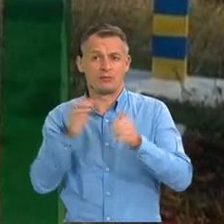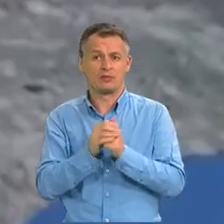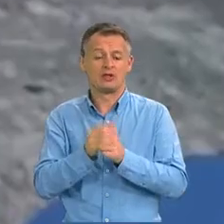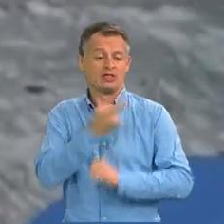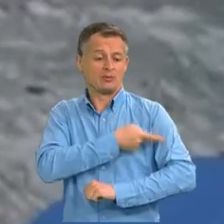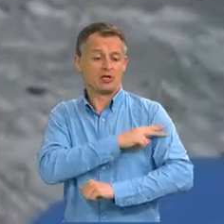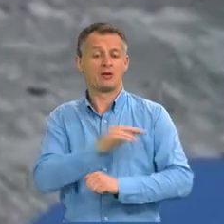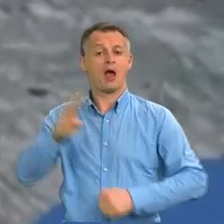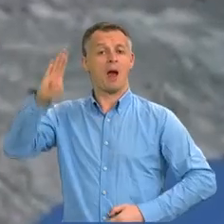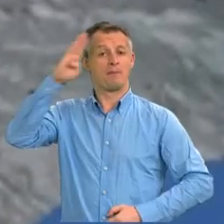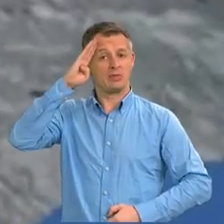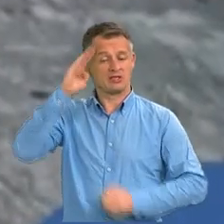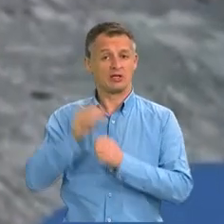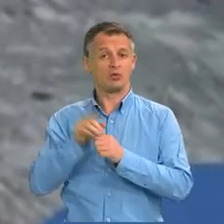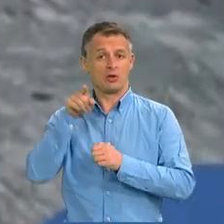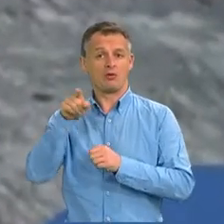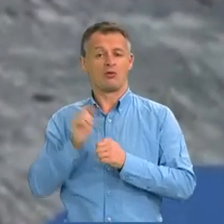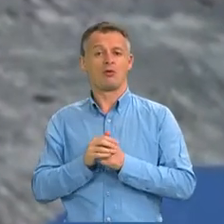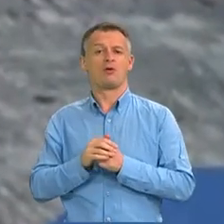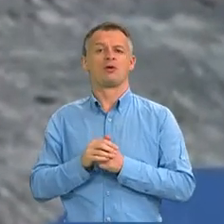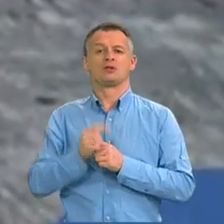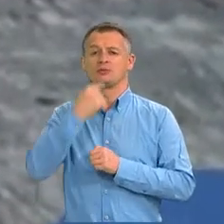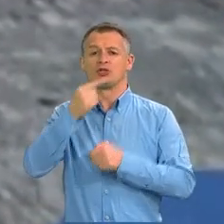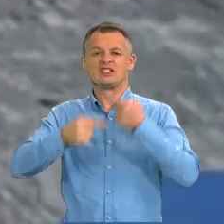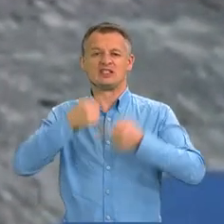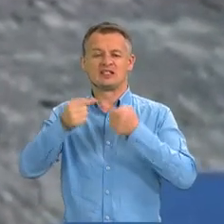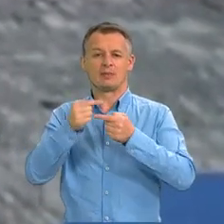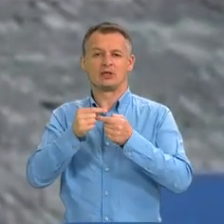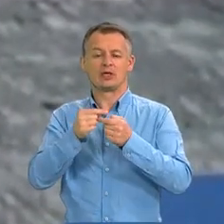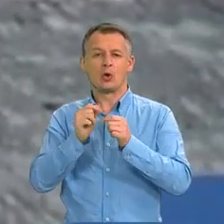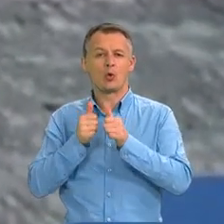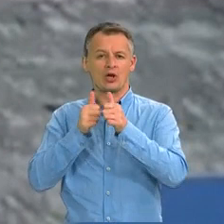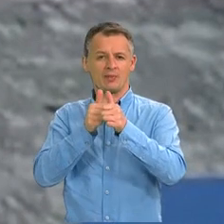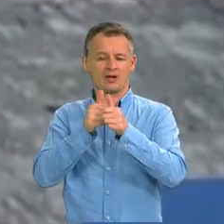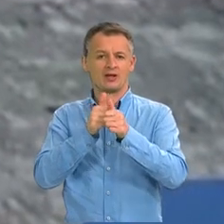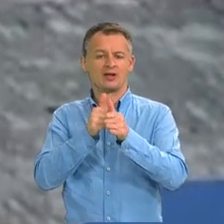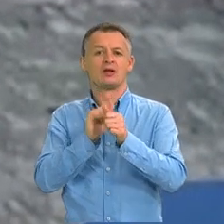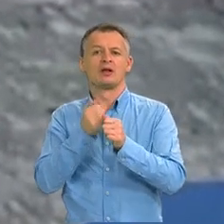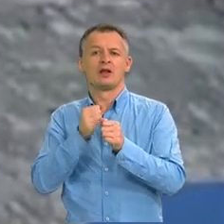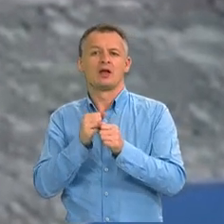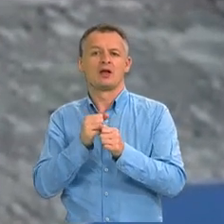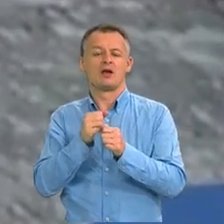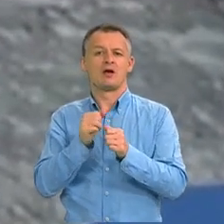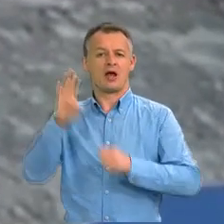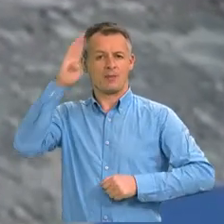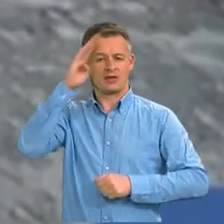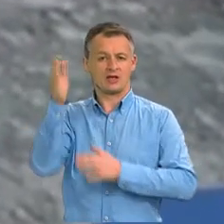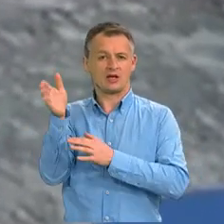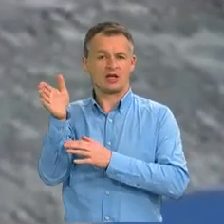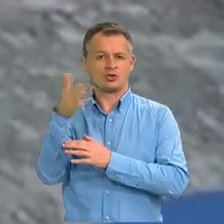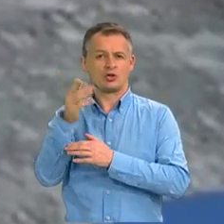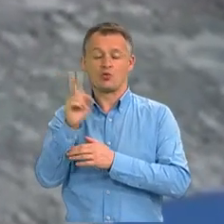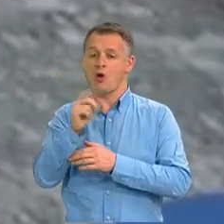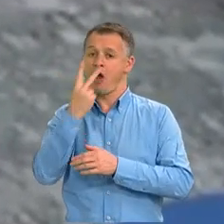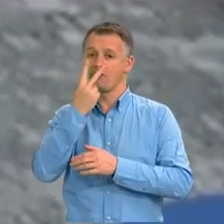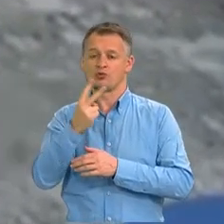la Chișinău menționează că sistemele de supraveghere aeriană ale Armatei Naționale nu au detectat zboruri ilegale în spațiul aerian